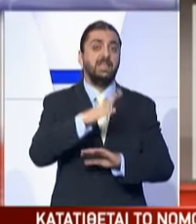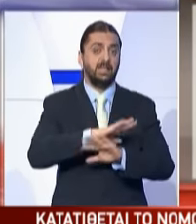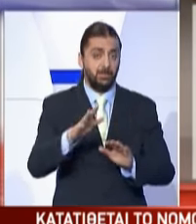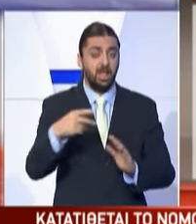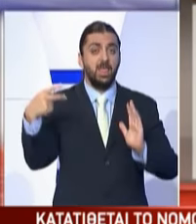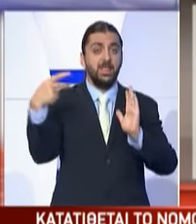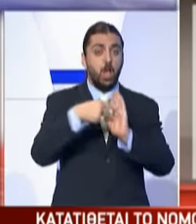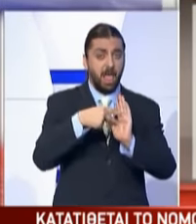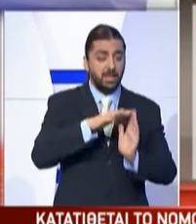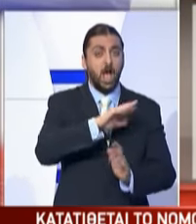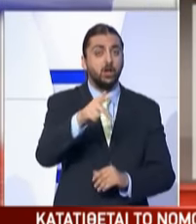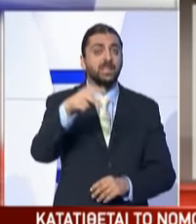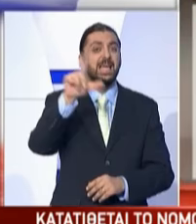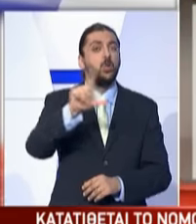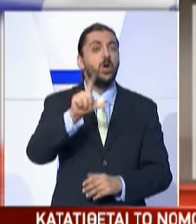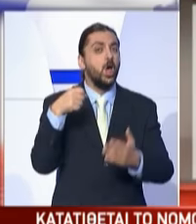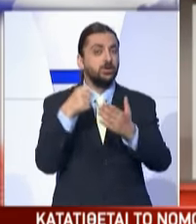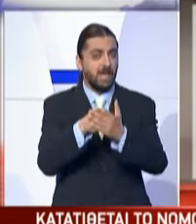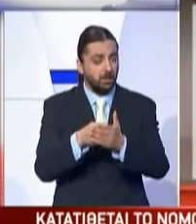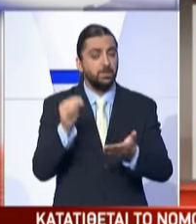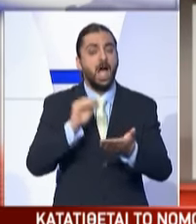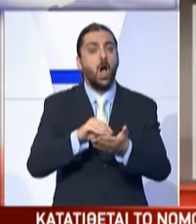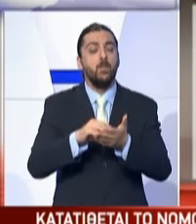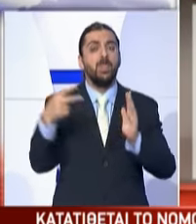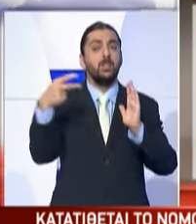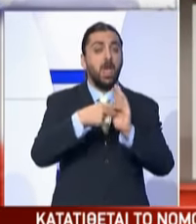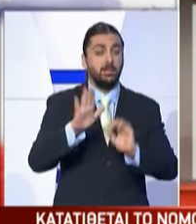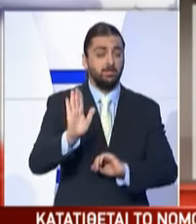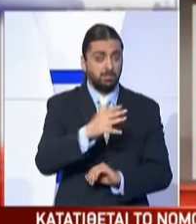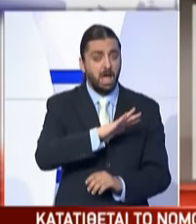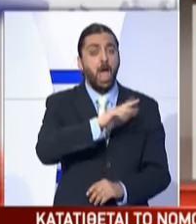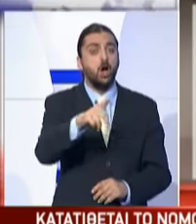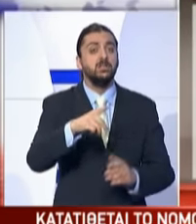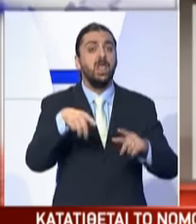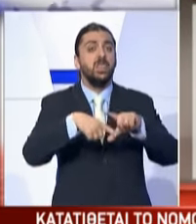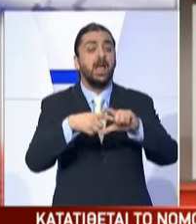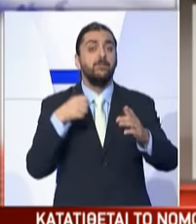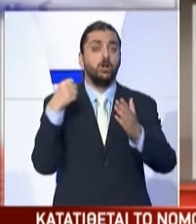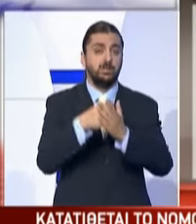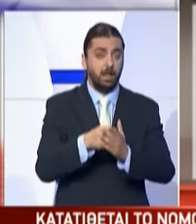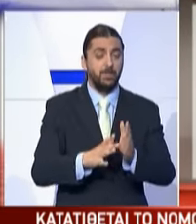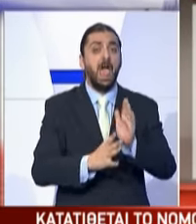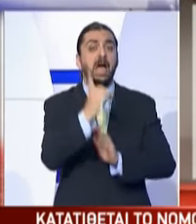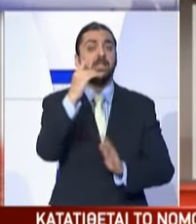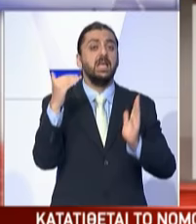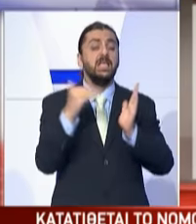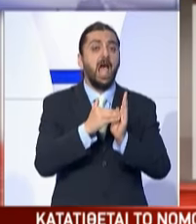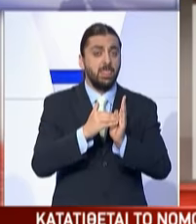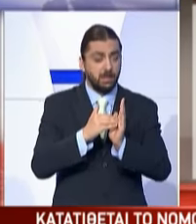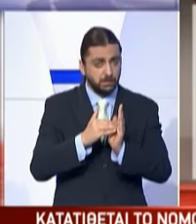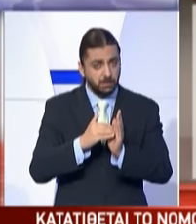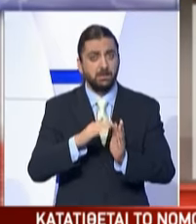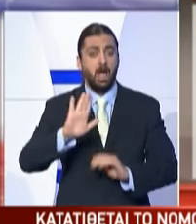2.000 αποχωρήσεις έως τα τέλη Ιουλίου, επίσης 2.000 αποχωρήσεις έως τα τέλη του Δεκεμβρίου. 11.000 απολύσεις έως το τέλος